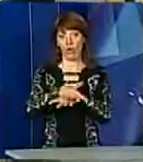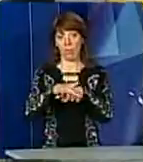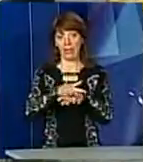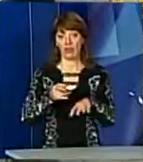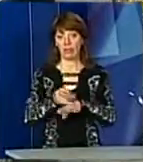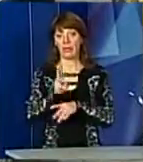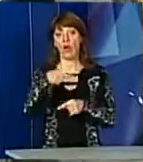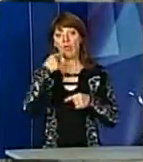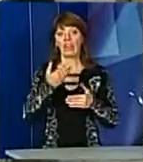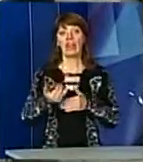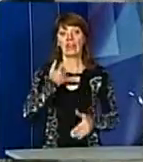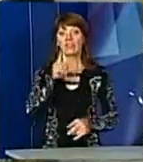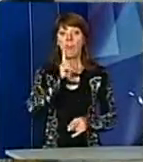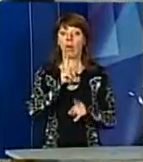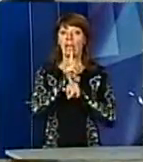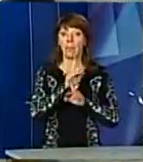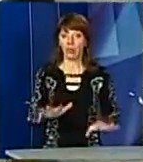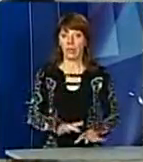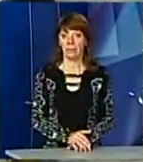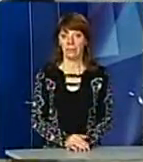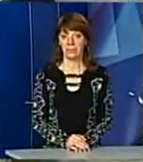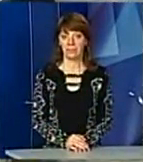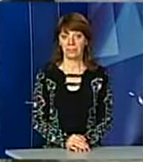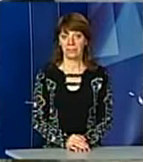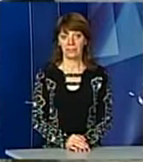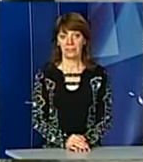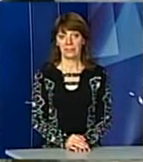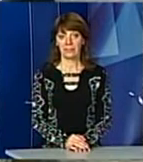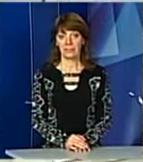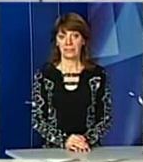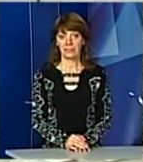про які говорили раніше, поки не буде.